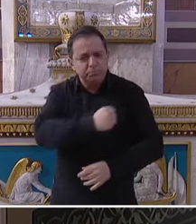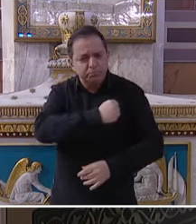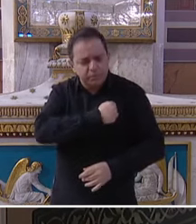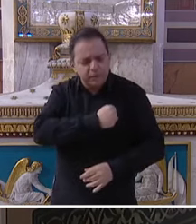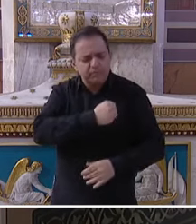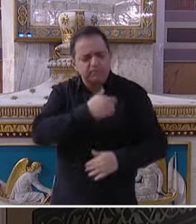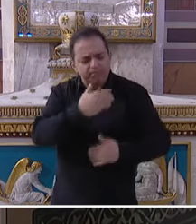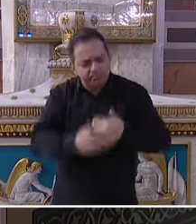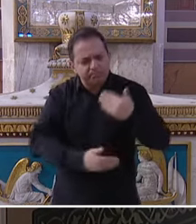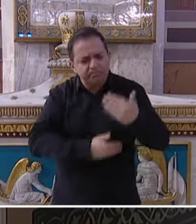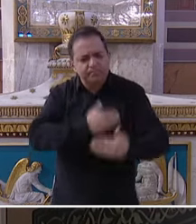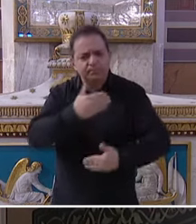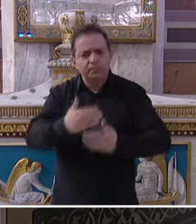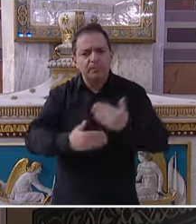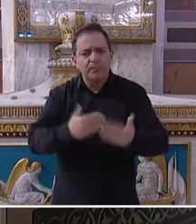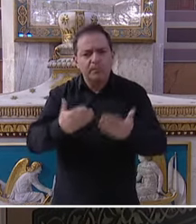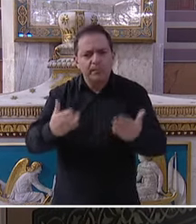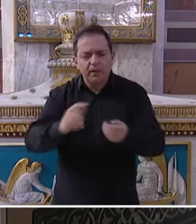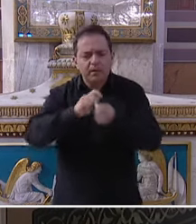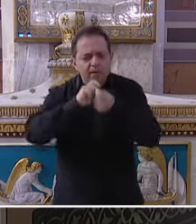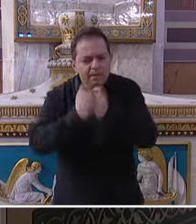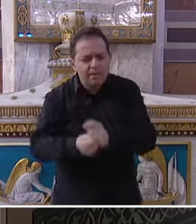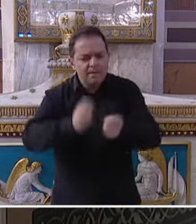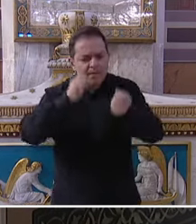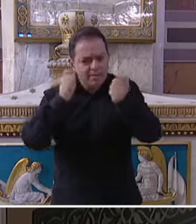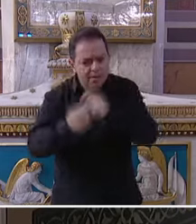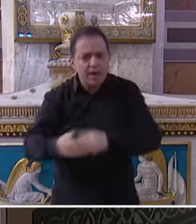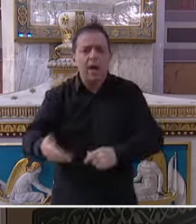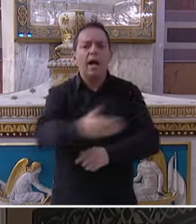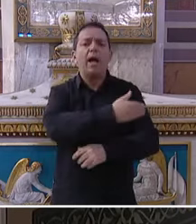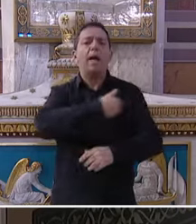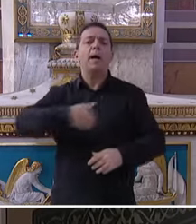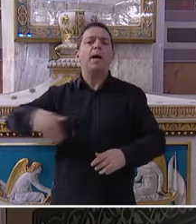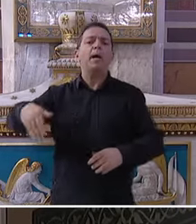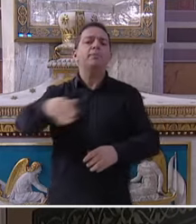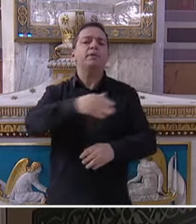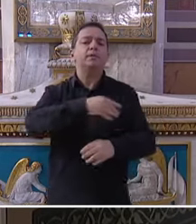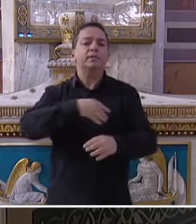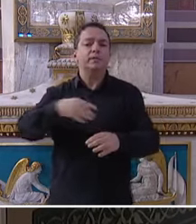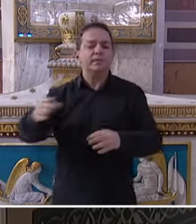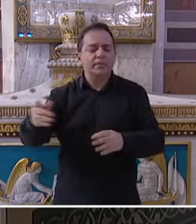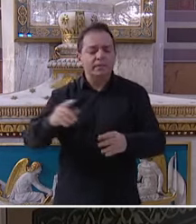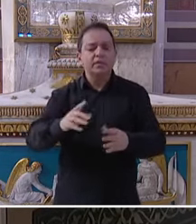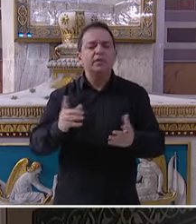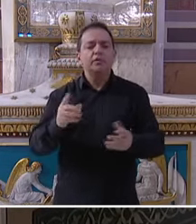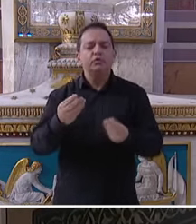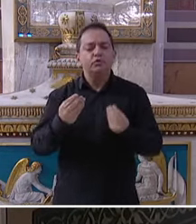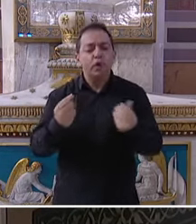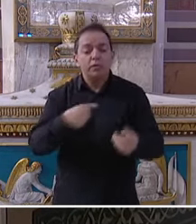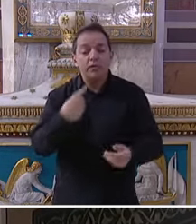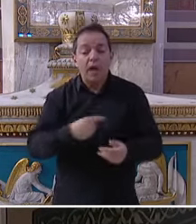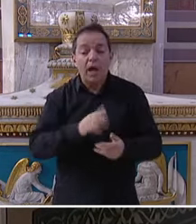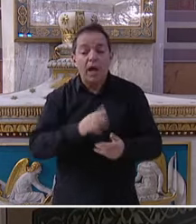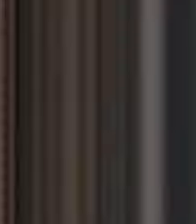να οριοθετεί και την σχέση μας με τους άλλους ανθρώπους,